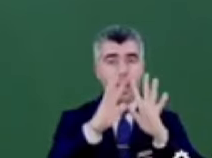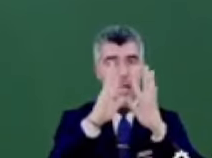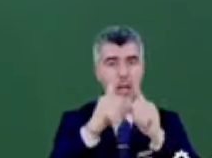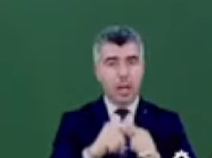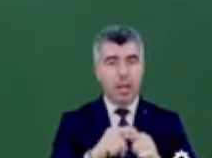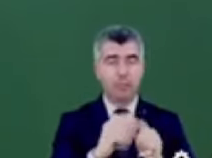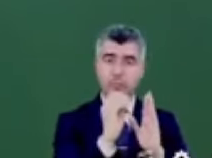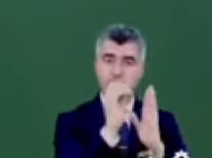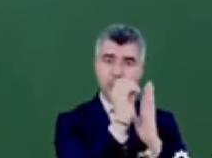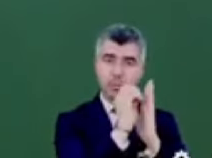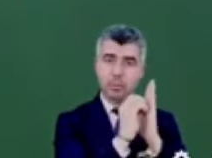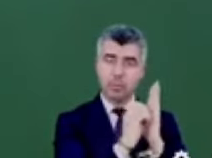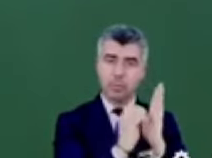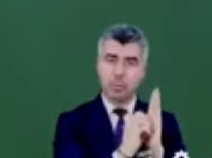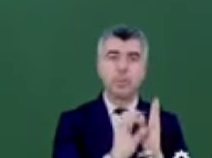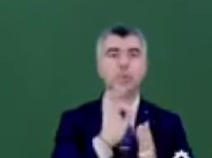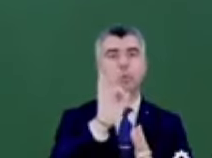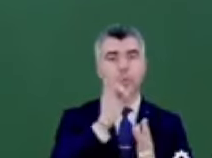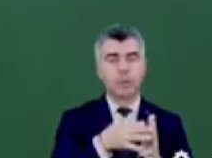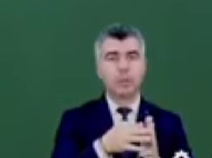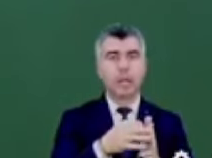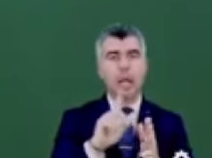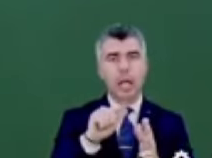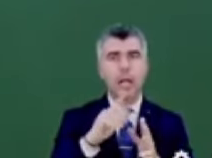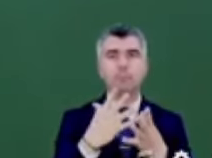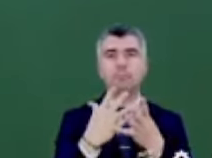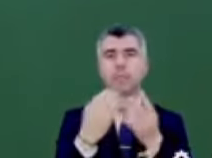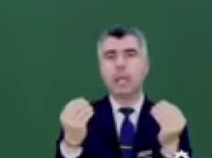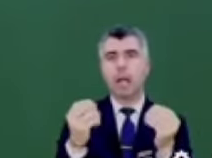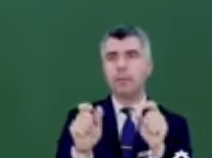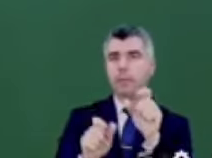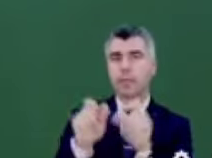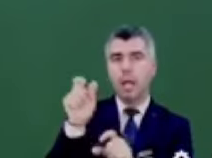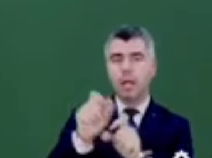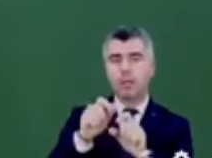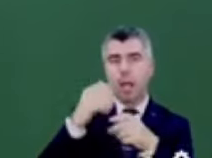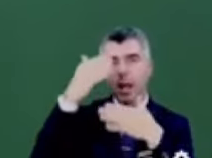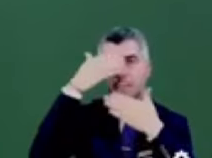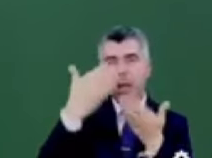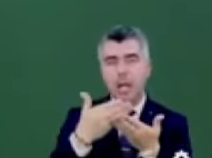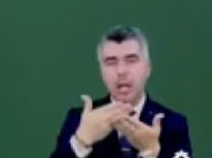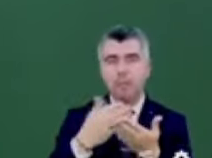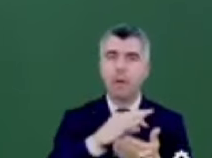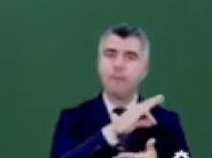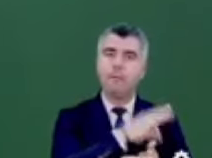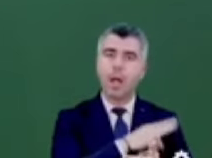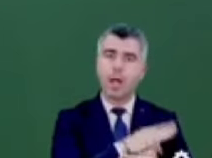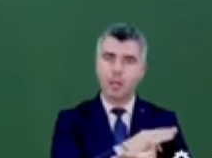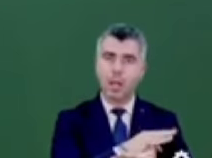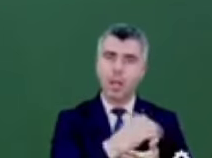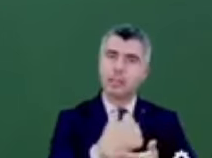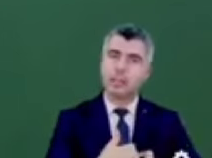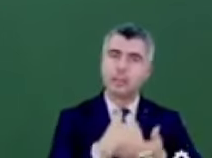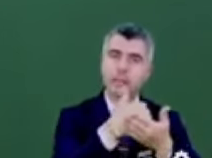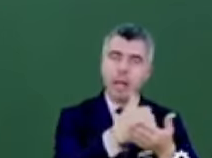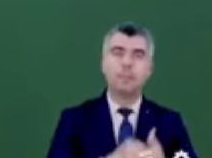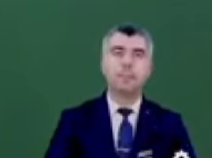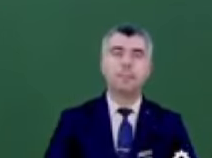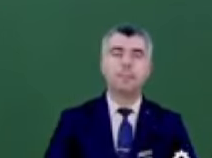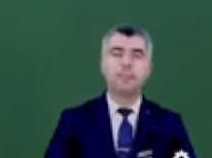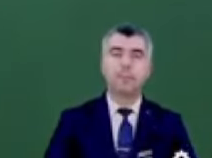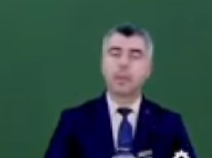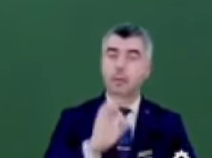متوفره الان تؤكد بان شريحه كبيره جدا من المواطنين المغاربه يستفيدون من هذا الدعم لكن في